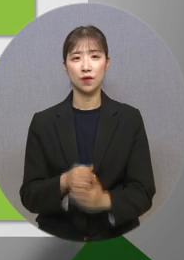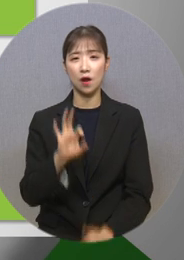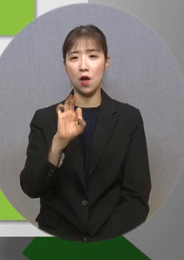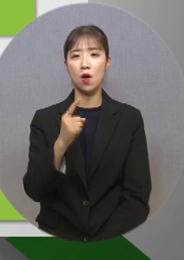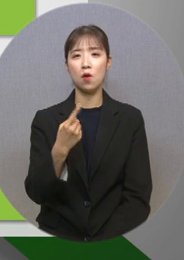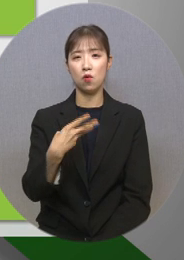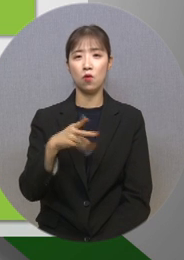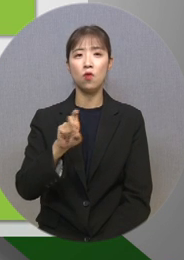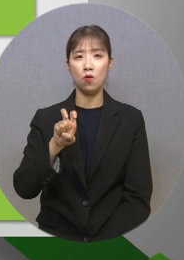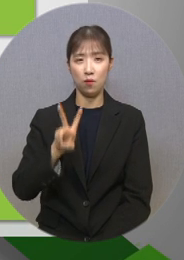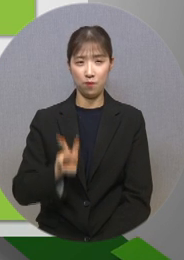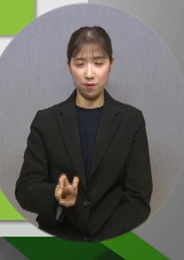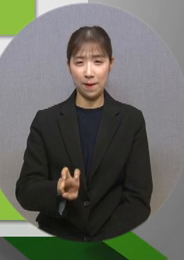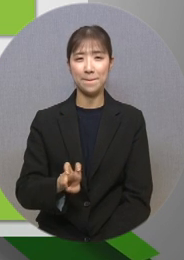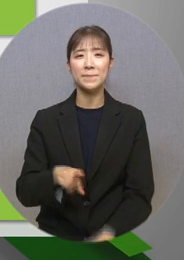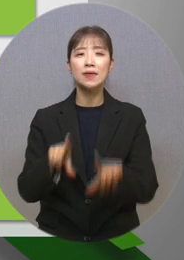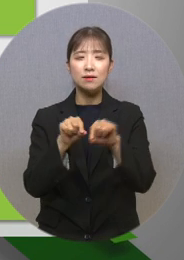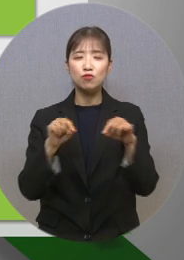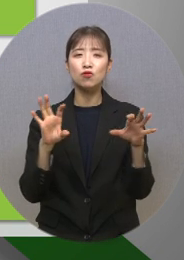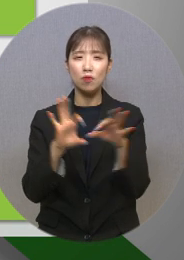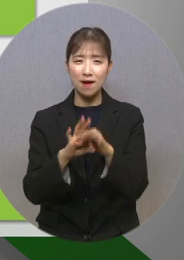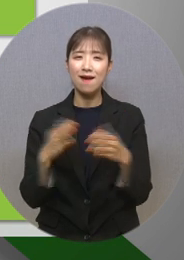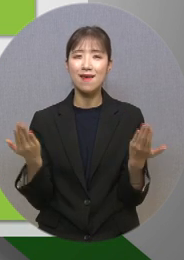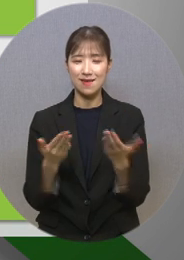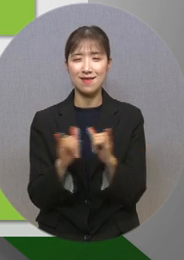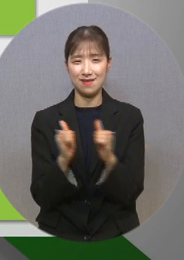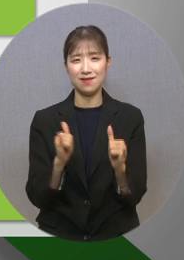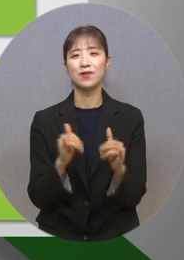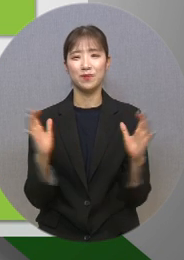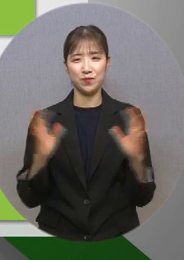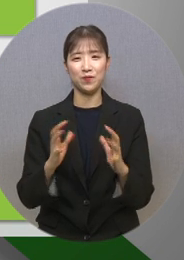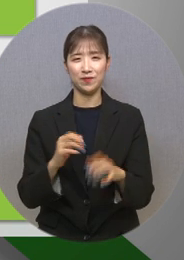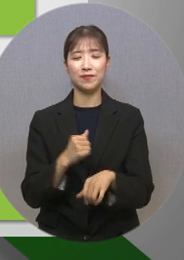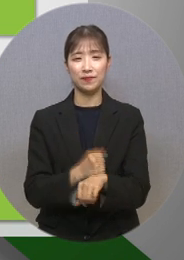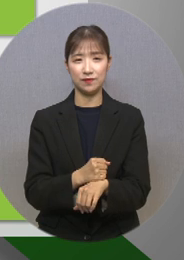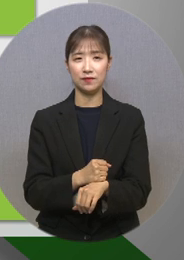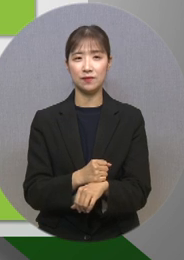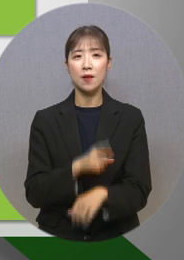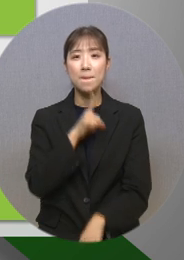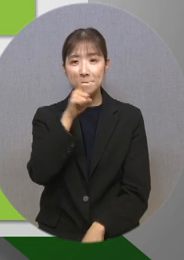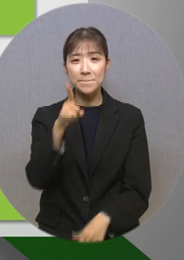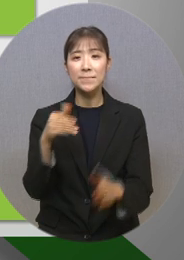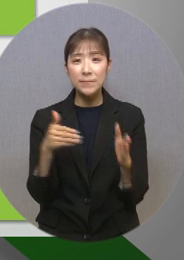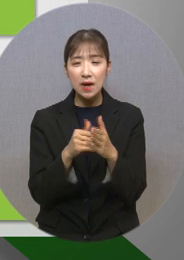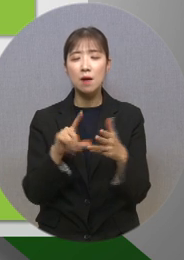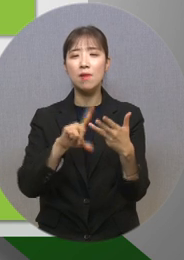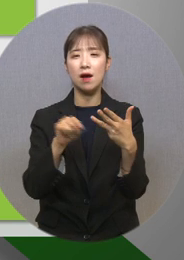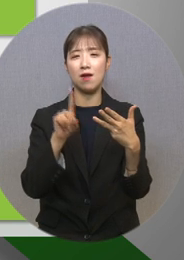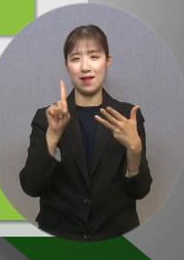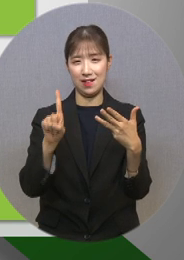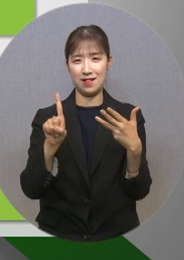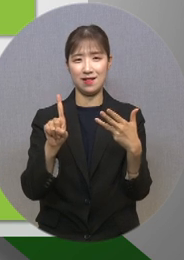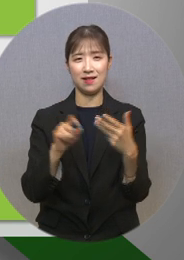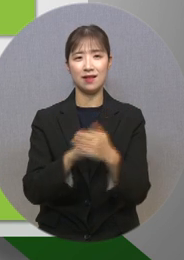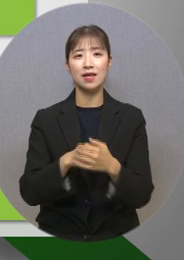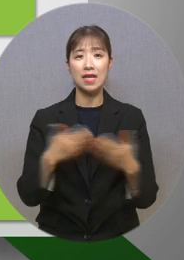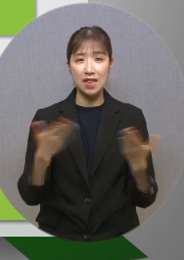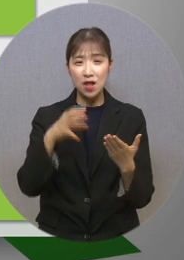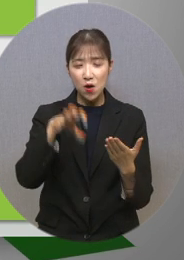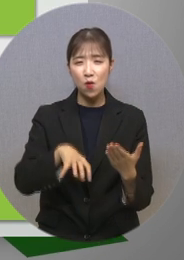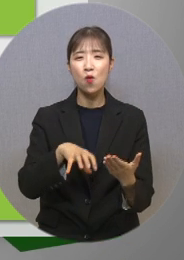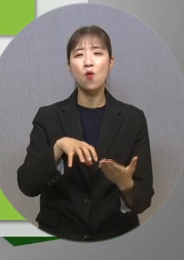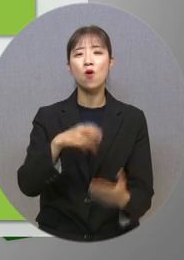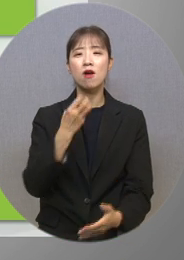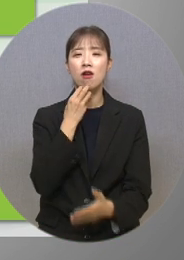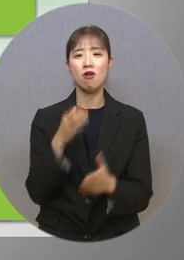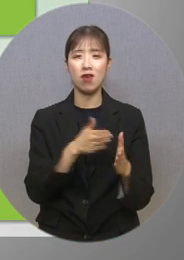주식회사 울맘에서 식품 분야 단순 종사원을 모집합니다. 접수 마감일은 8월 1일까지며 근무지는 경기도